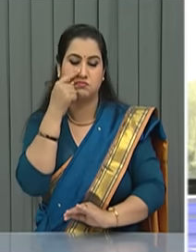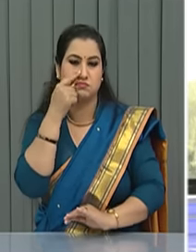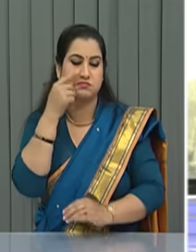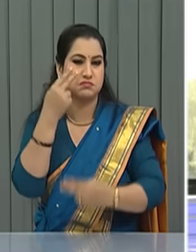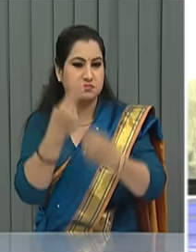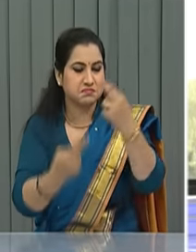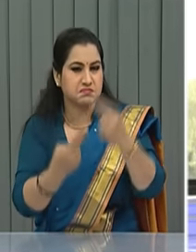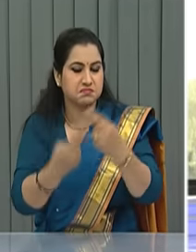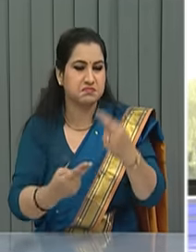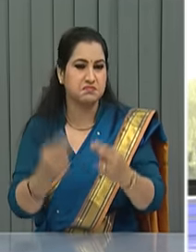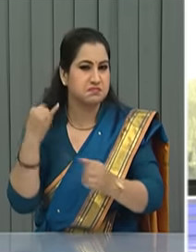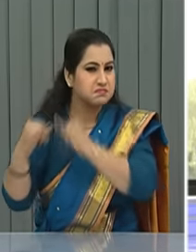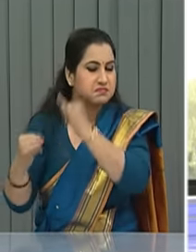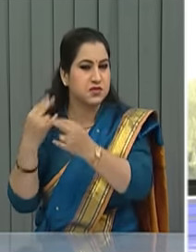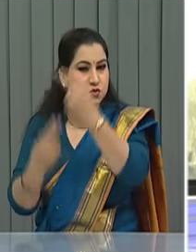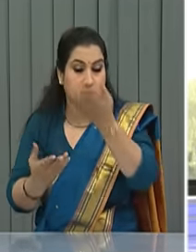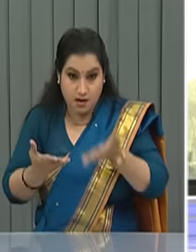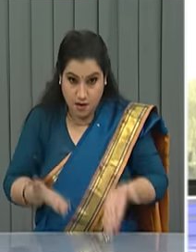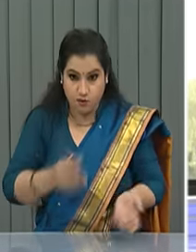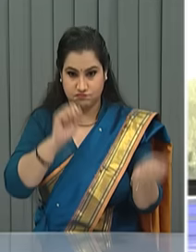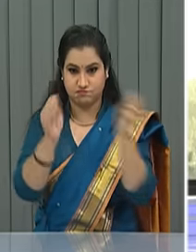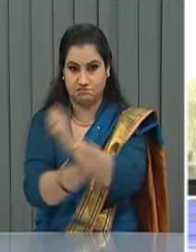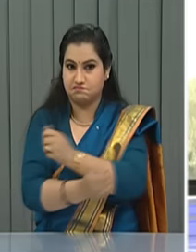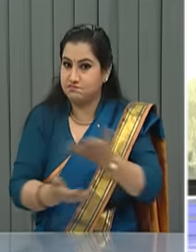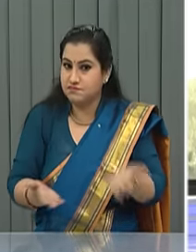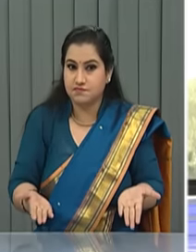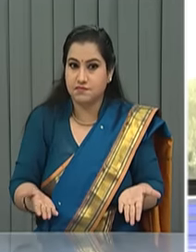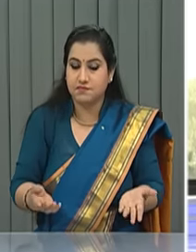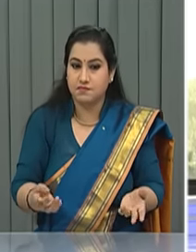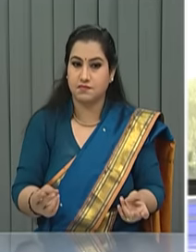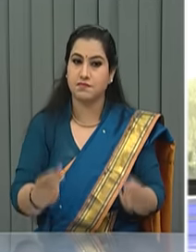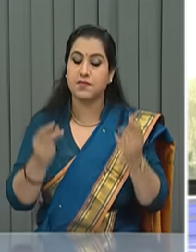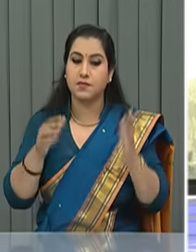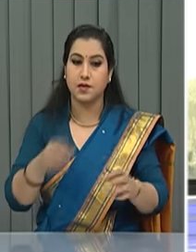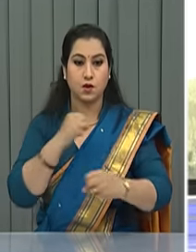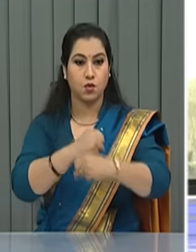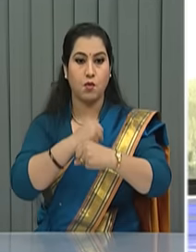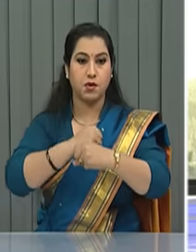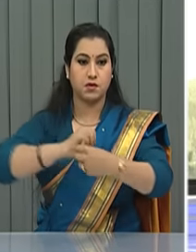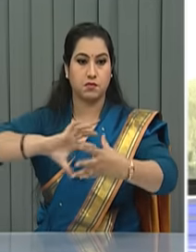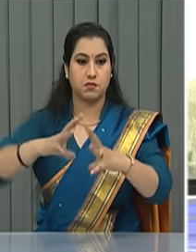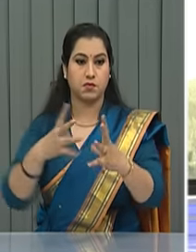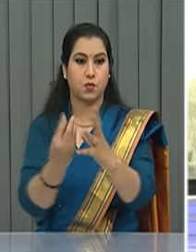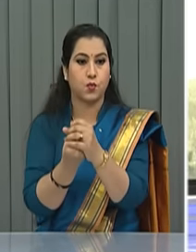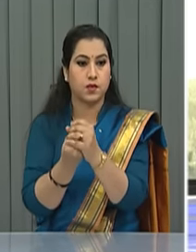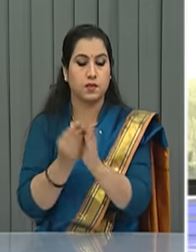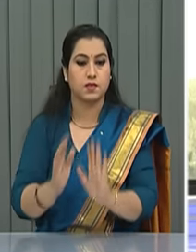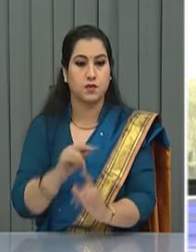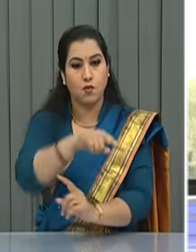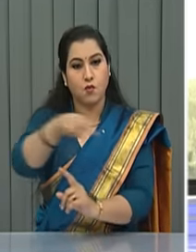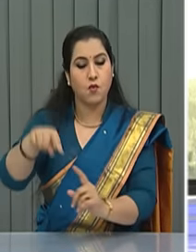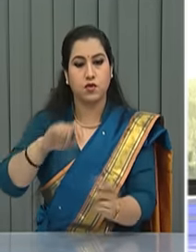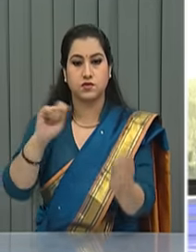वजह से सुर्खियों में रहता था, लेकिन अब हालात बेहतर हो रहे हैं। सरकार के साथ समाज भी राज्य की छवि बदलने